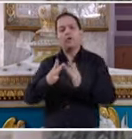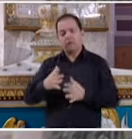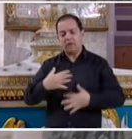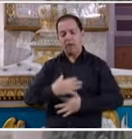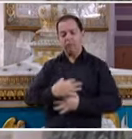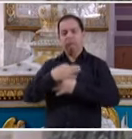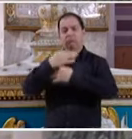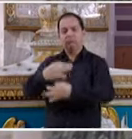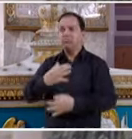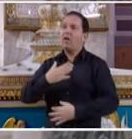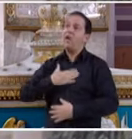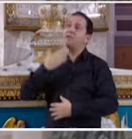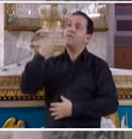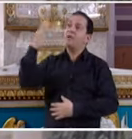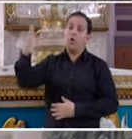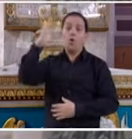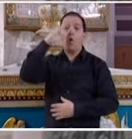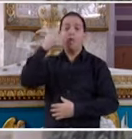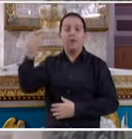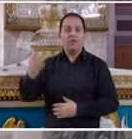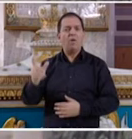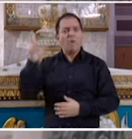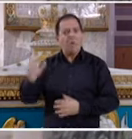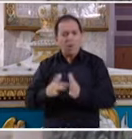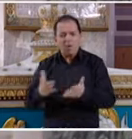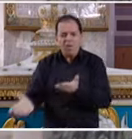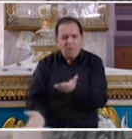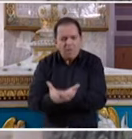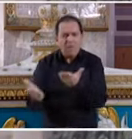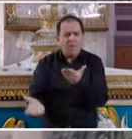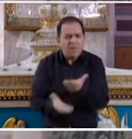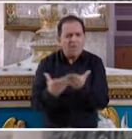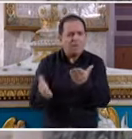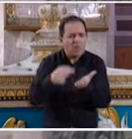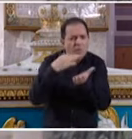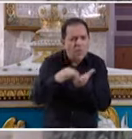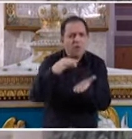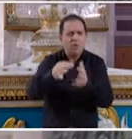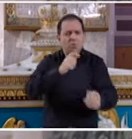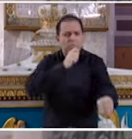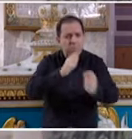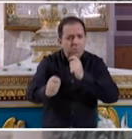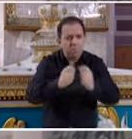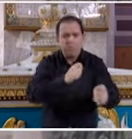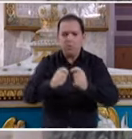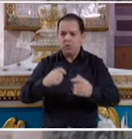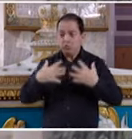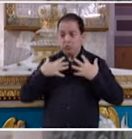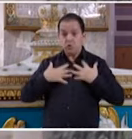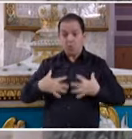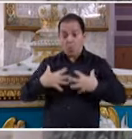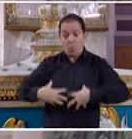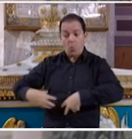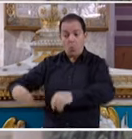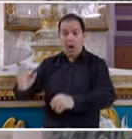και ο Θεός ελεήμων ευεργέτησε παντοδαπώ στο γένος των ανθρώπων, αφού εξύψωσε το ανθρώπινο με την ενανθρώπισή του και